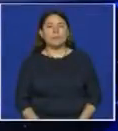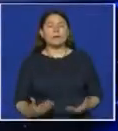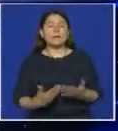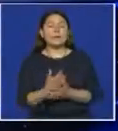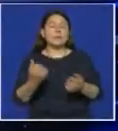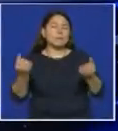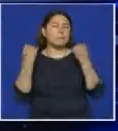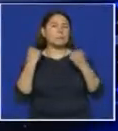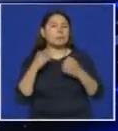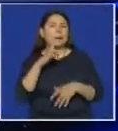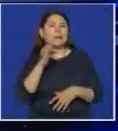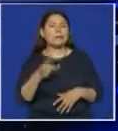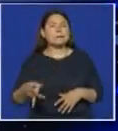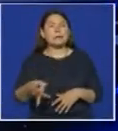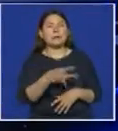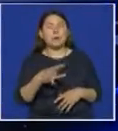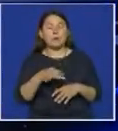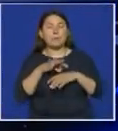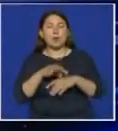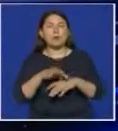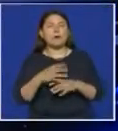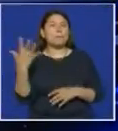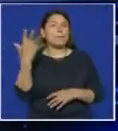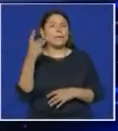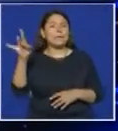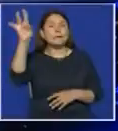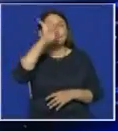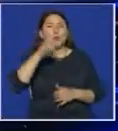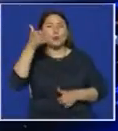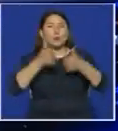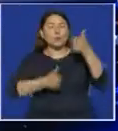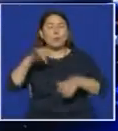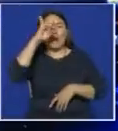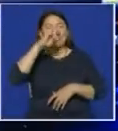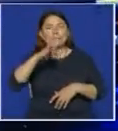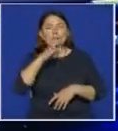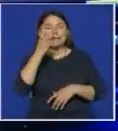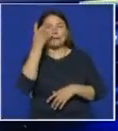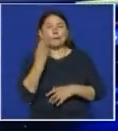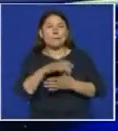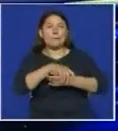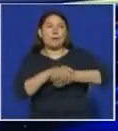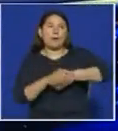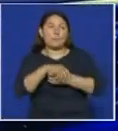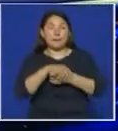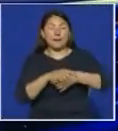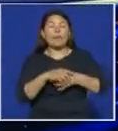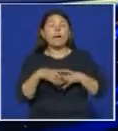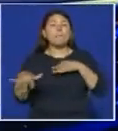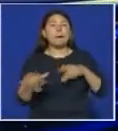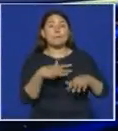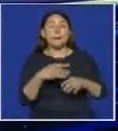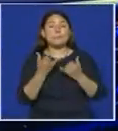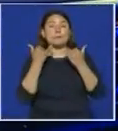К новостям спорта. В Каракиянском районе прошел 5-й республиканский турнир по казахской национальной борьбе. Стоит отметить,